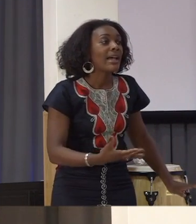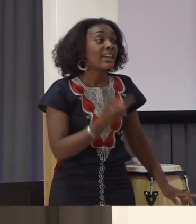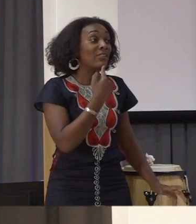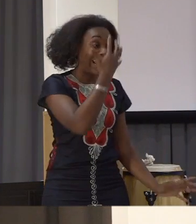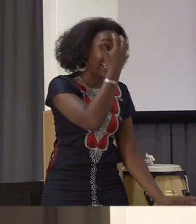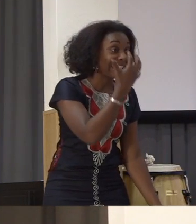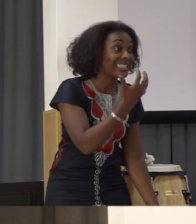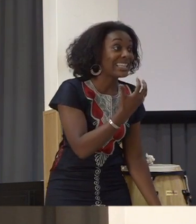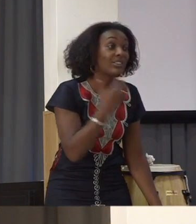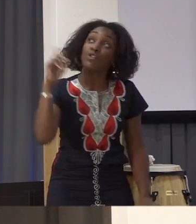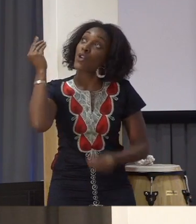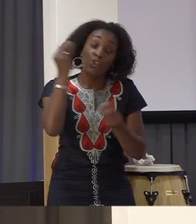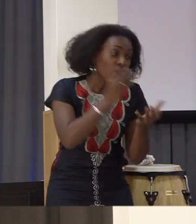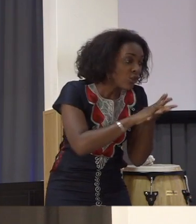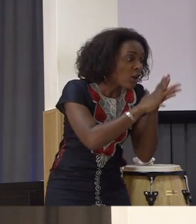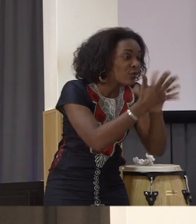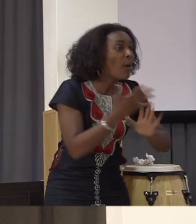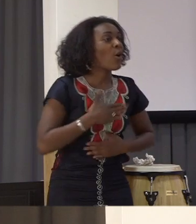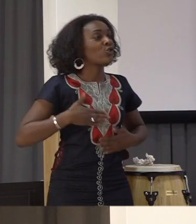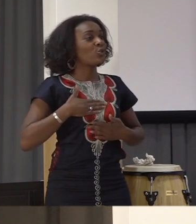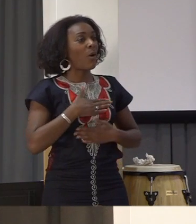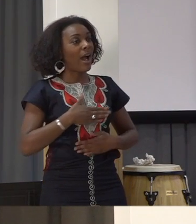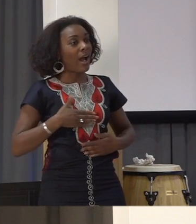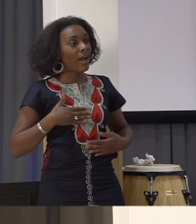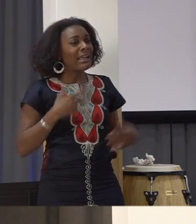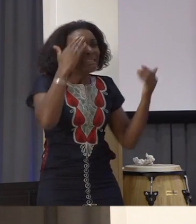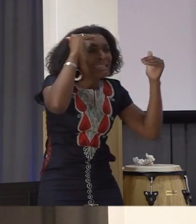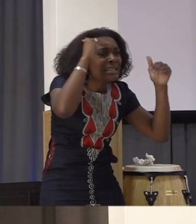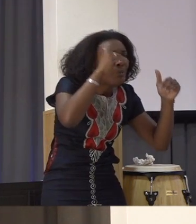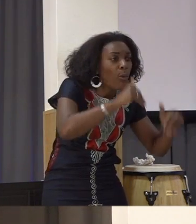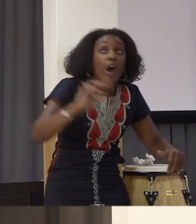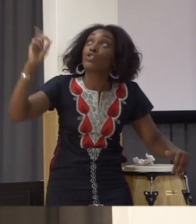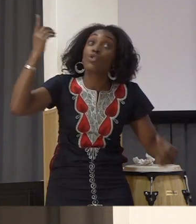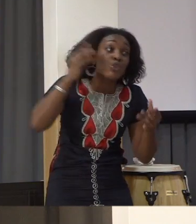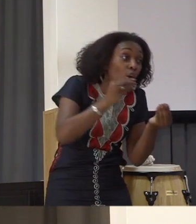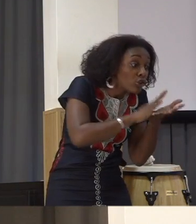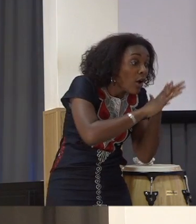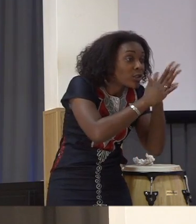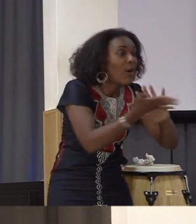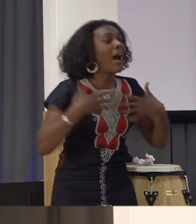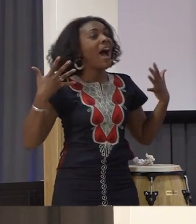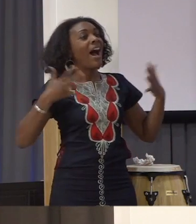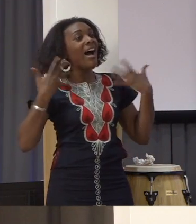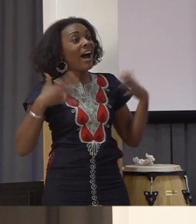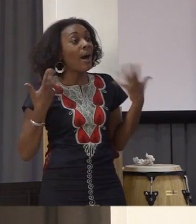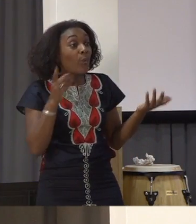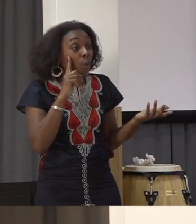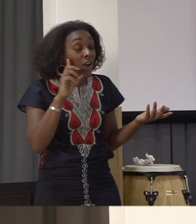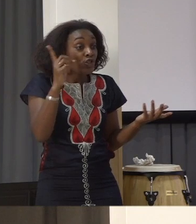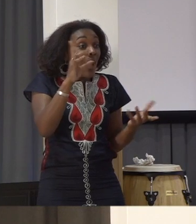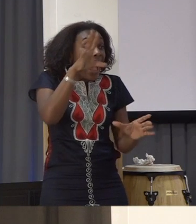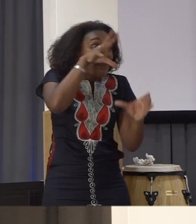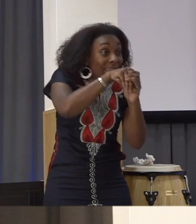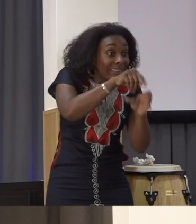en joie. Il change ton désespoir en allégresse. Ça, c'est notre Dieu. Et parce que Dieu vit en toi, tu